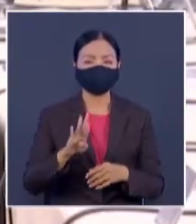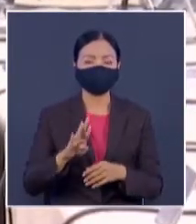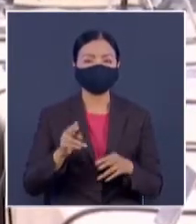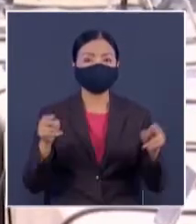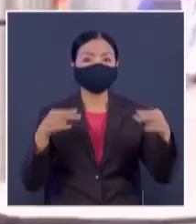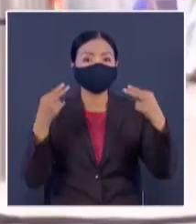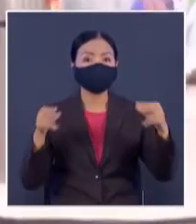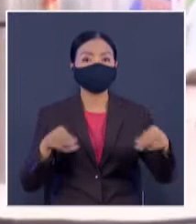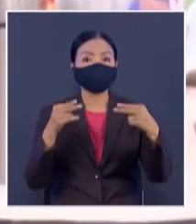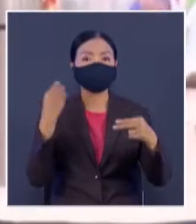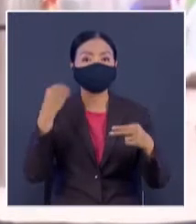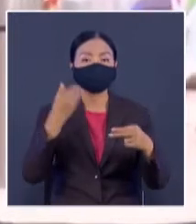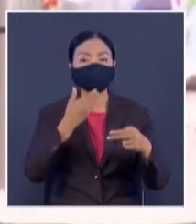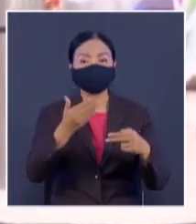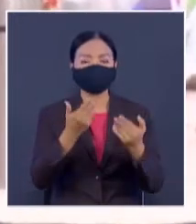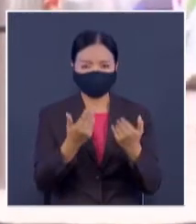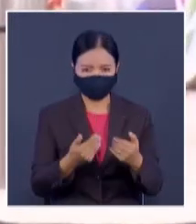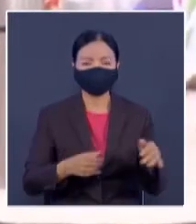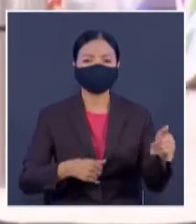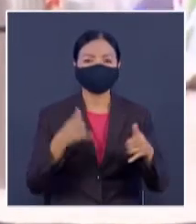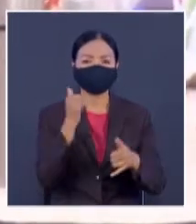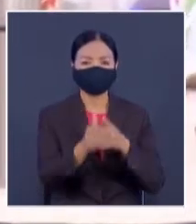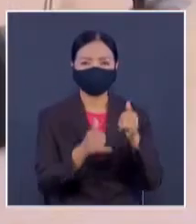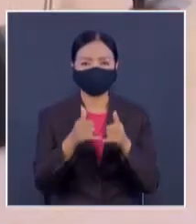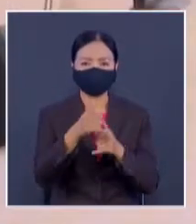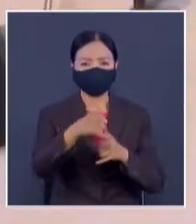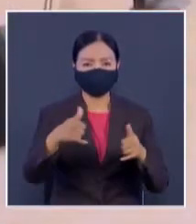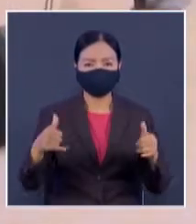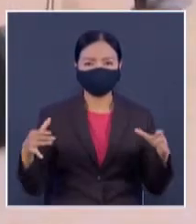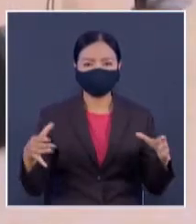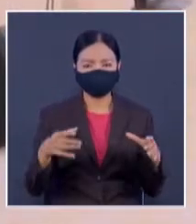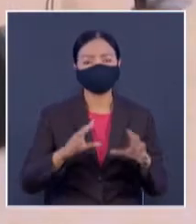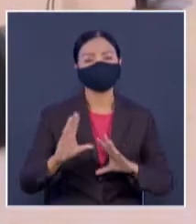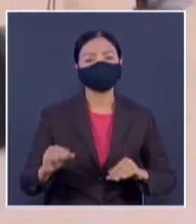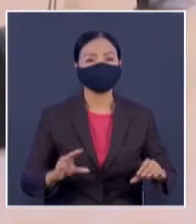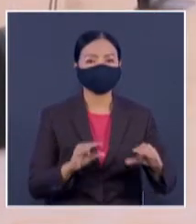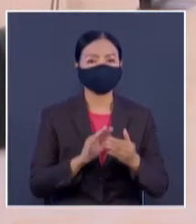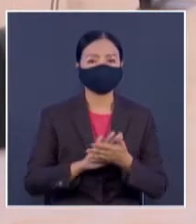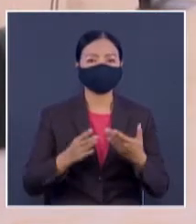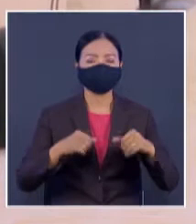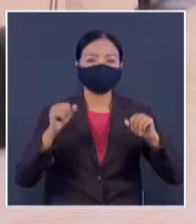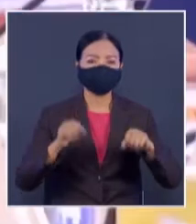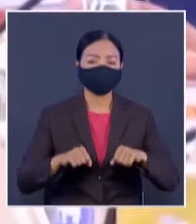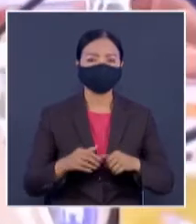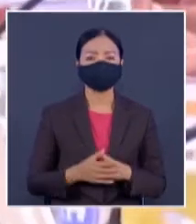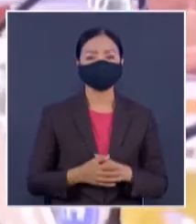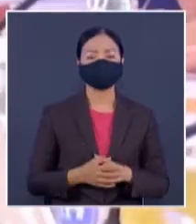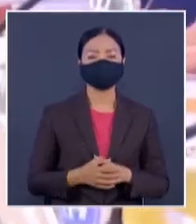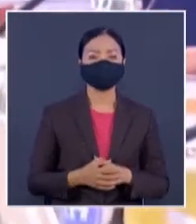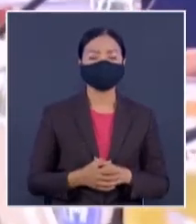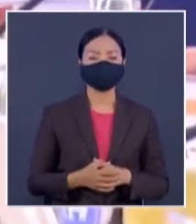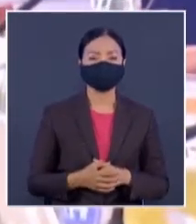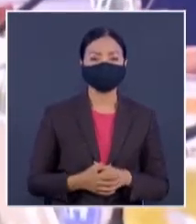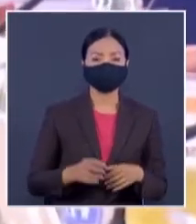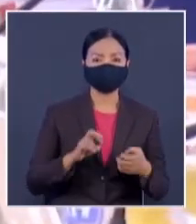ช่วงเวลาก่อนหน้านี้บรรยากาศการประชุมก็ถูกจับตามองหลังจากเสร็จสิ้นการลงมติอภิปรายไม่ไว้วางใจแล้วครับรวม